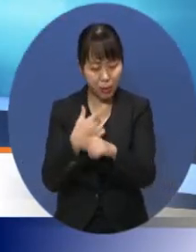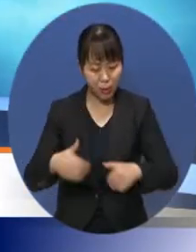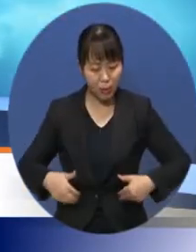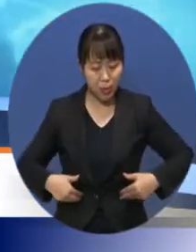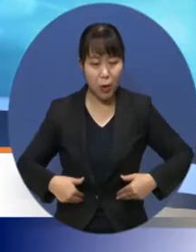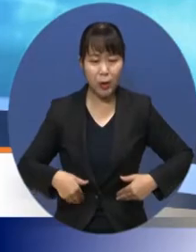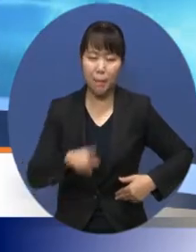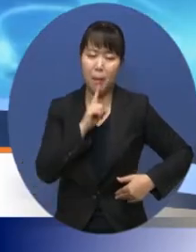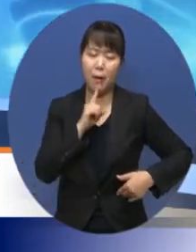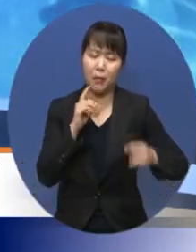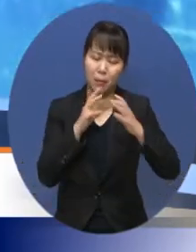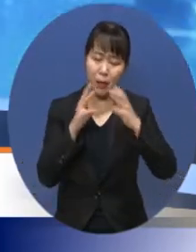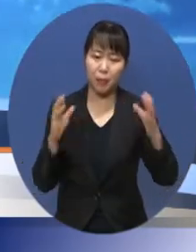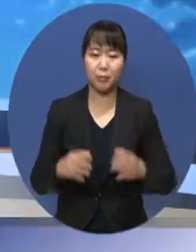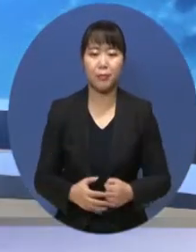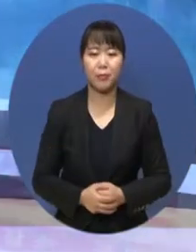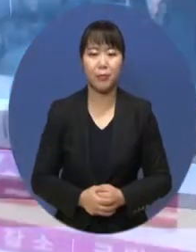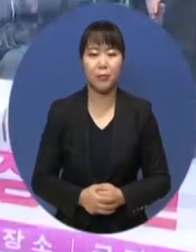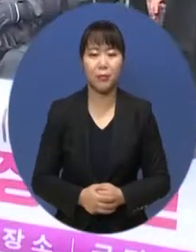한다는 목소리가 나왔습니다.